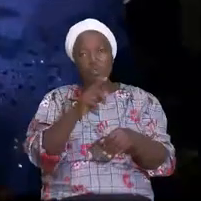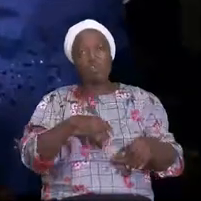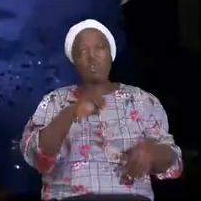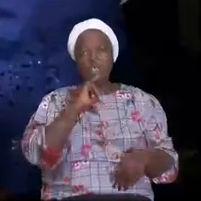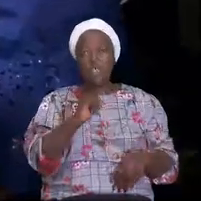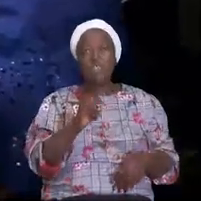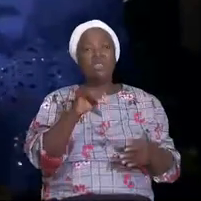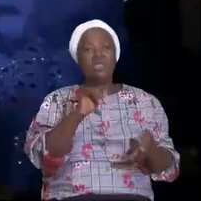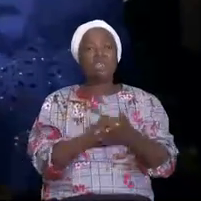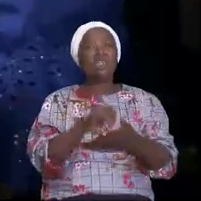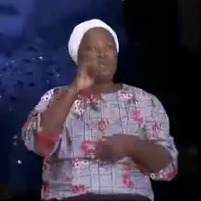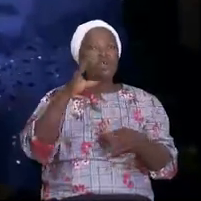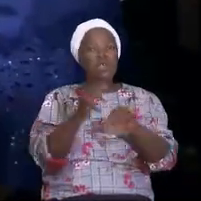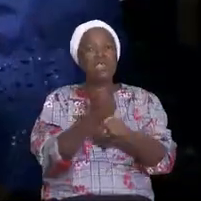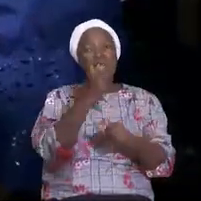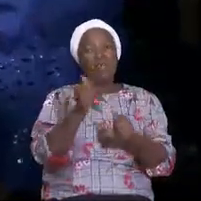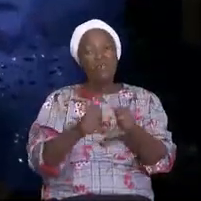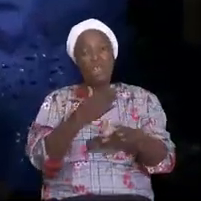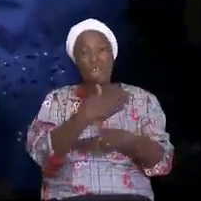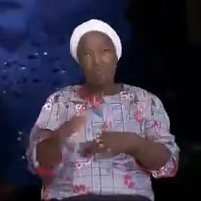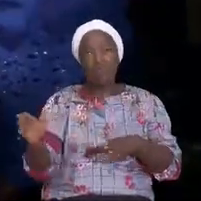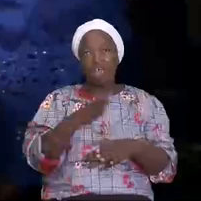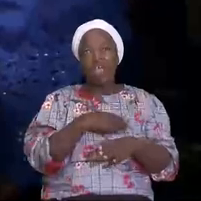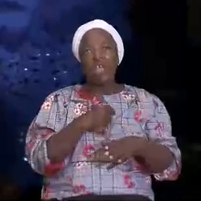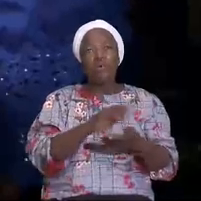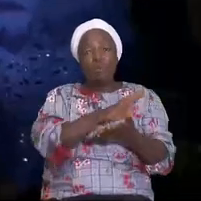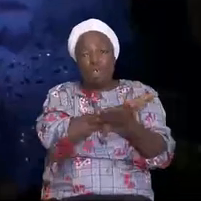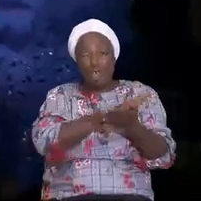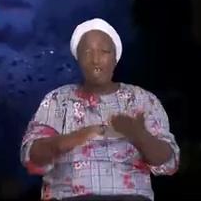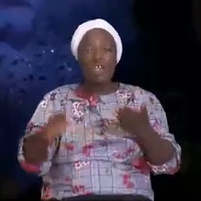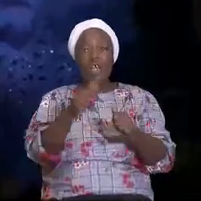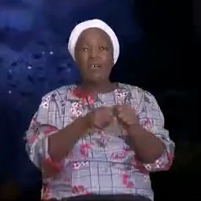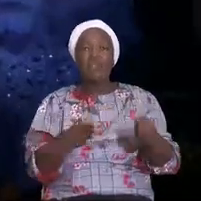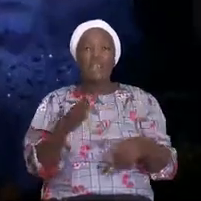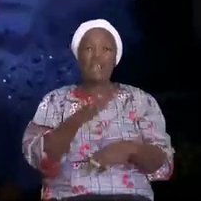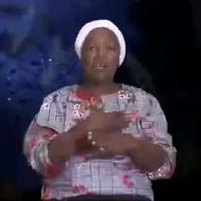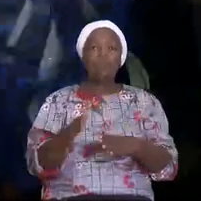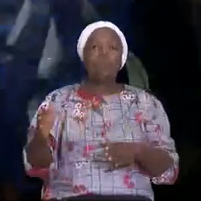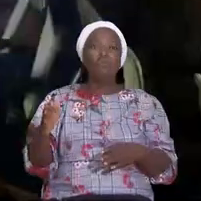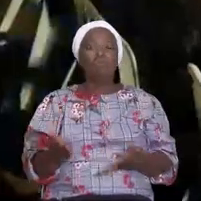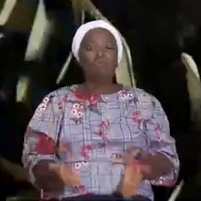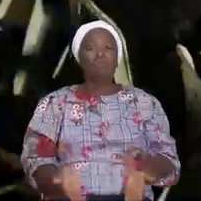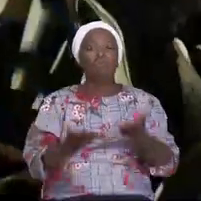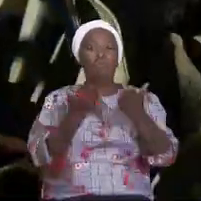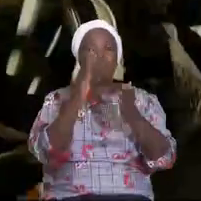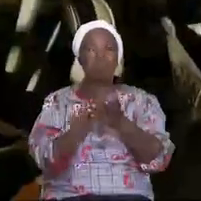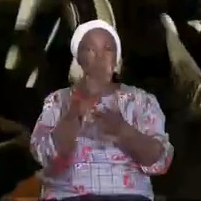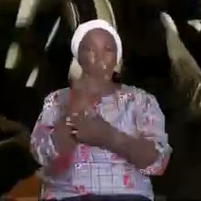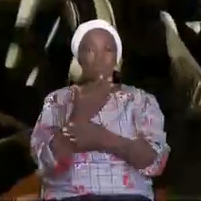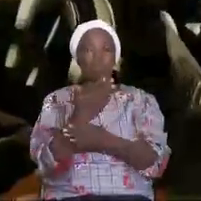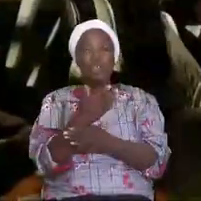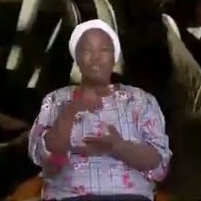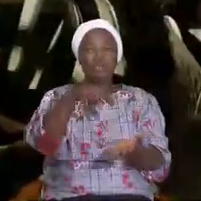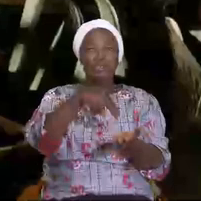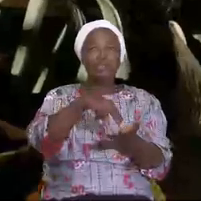né jusqu'à ce jour, la promesse du Seigneur est, il va ôter tout. Il